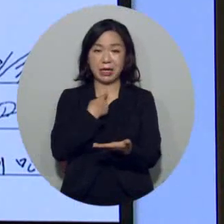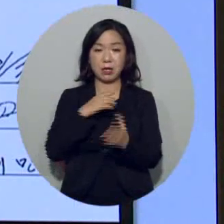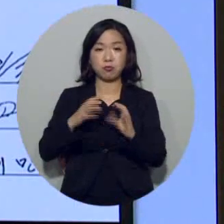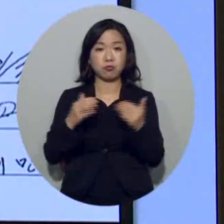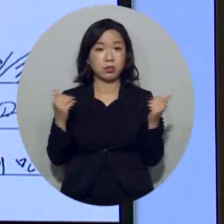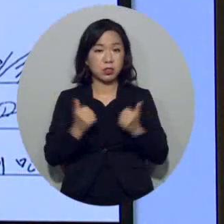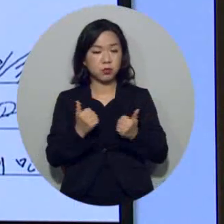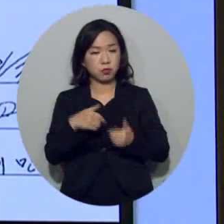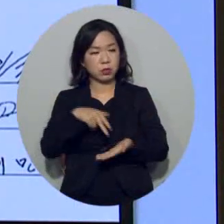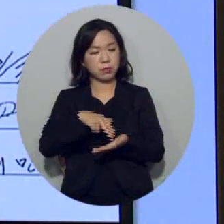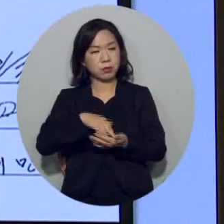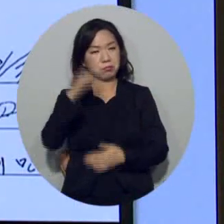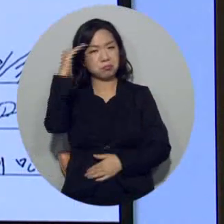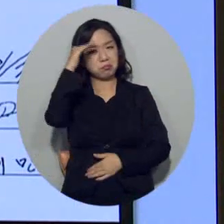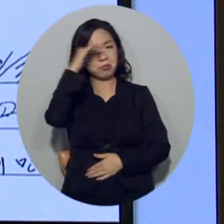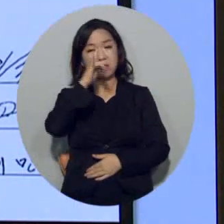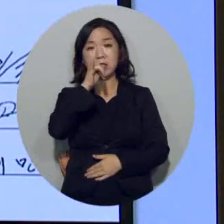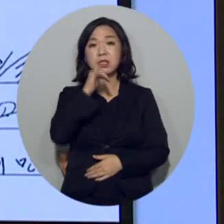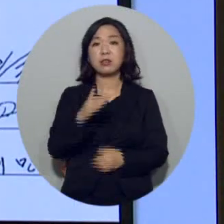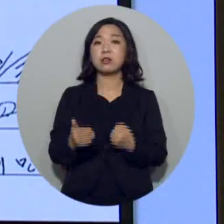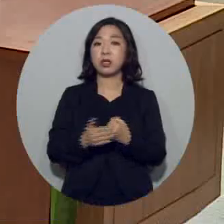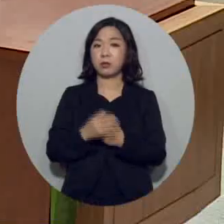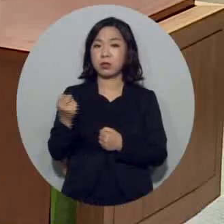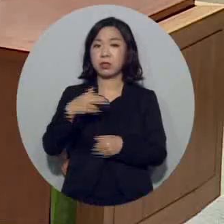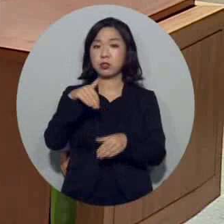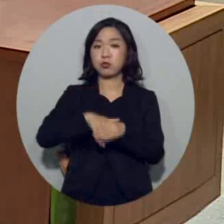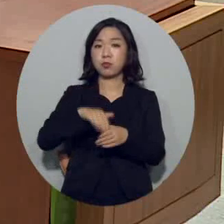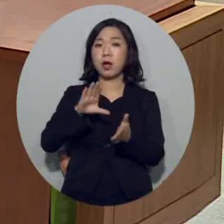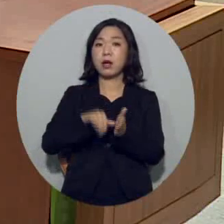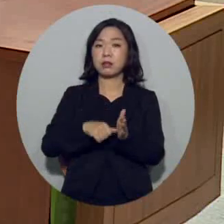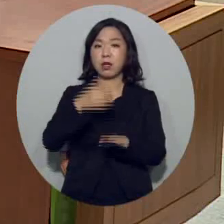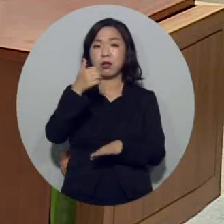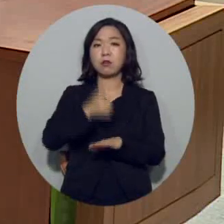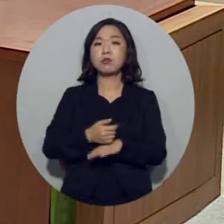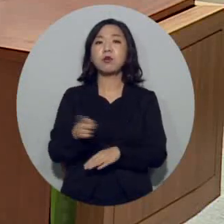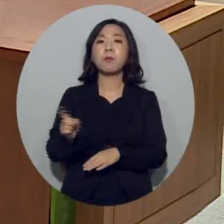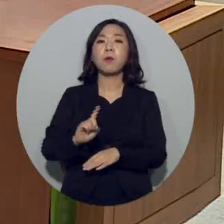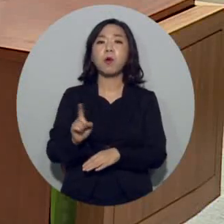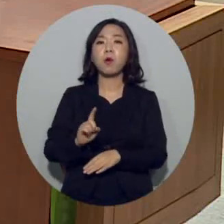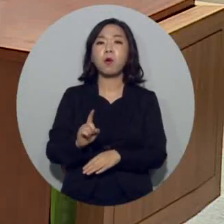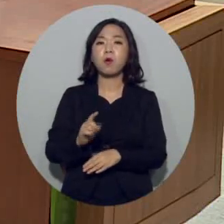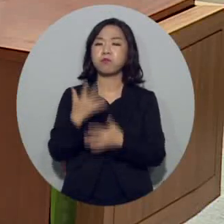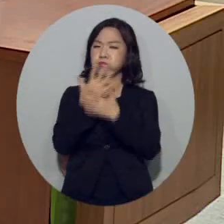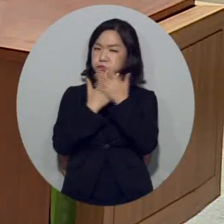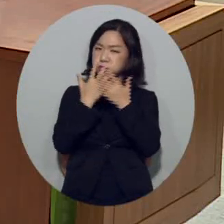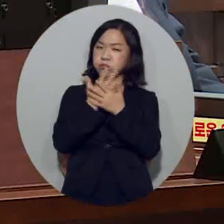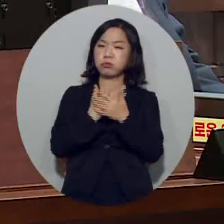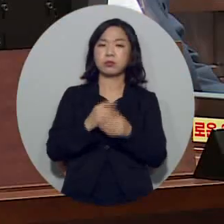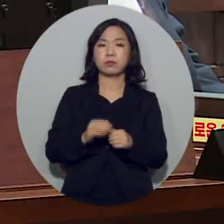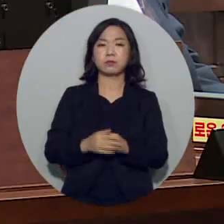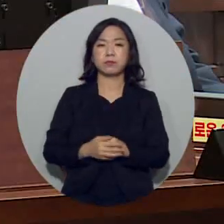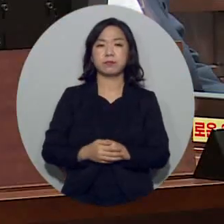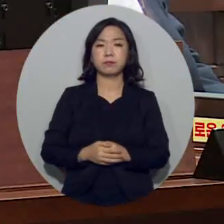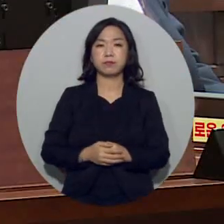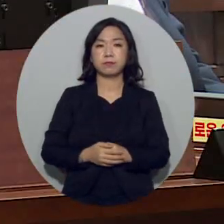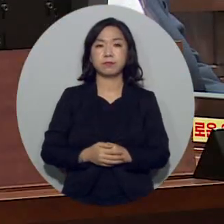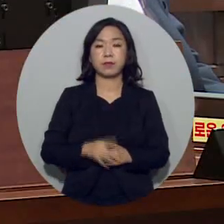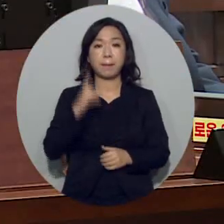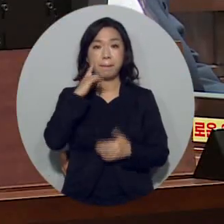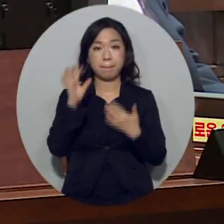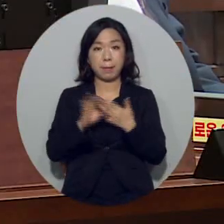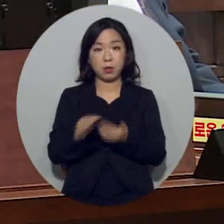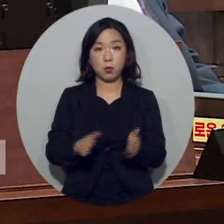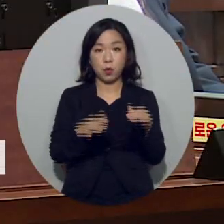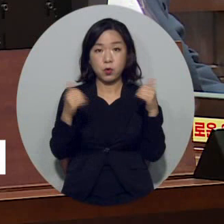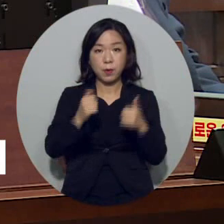관망하고 있는 상황이라 제 표결에서 어떤 결론이 나올지 여전히 불투명합니다 만약